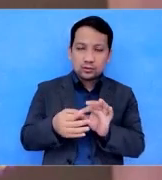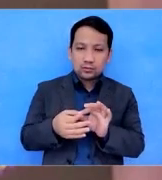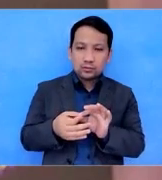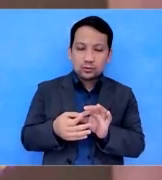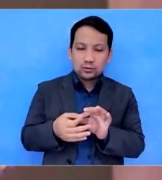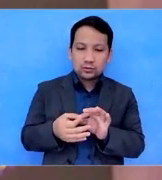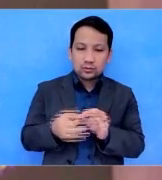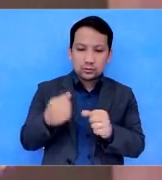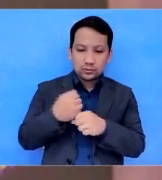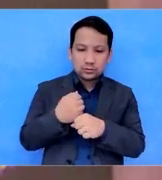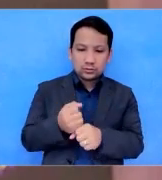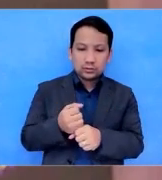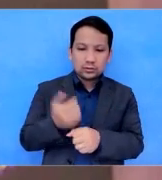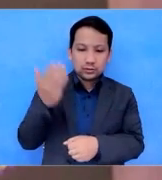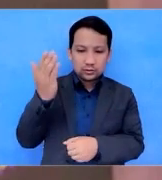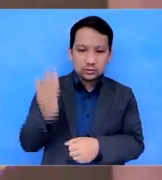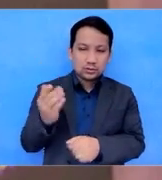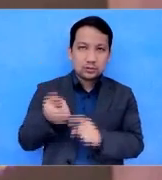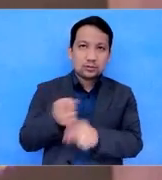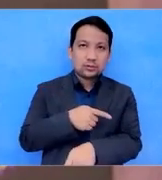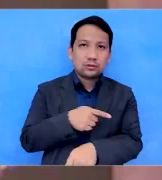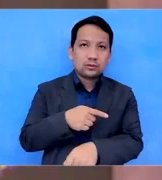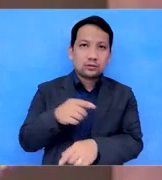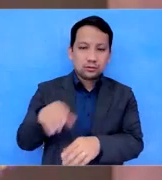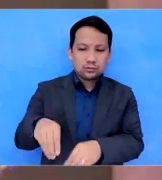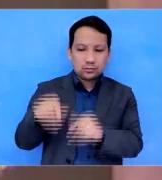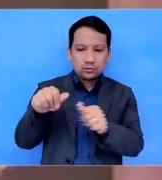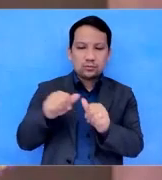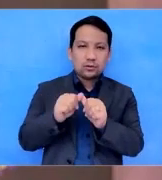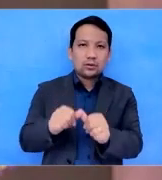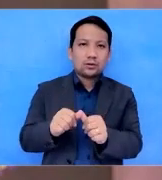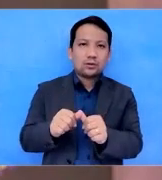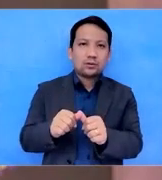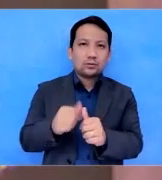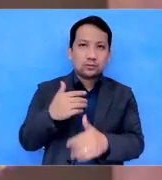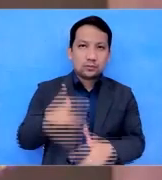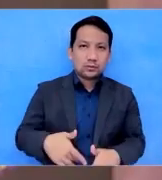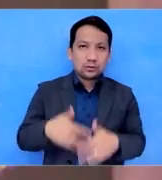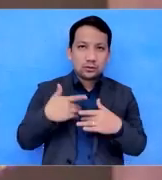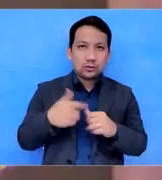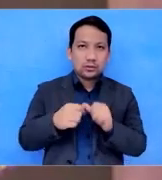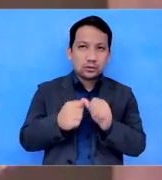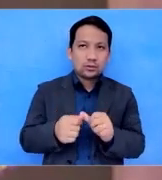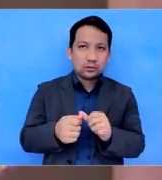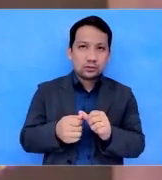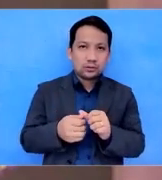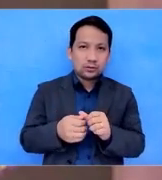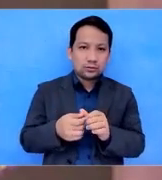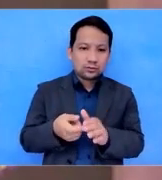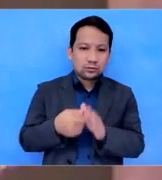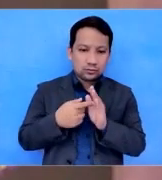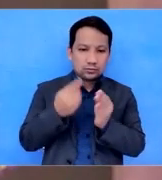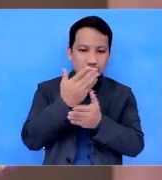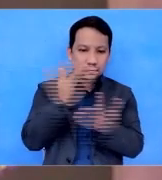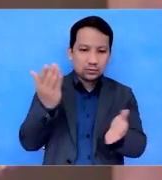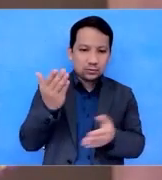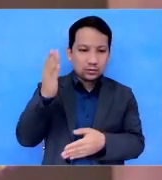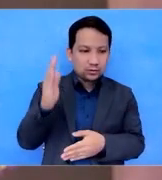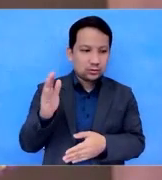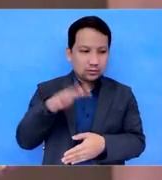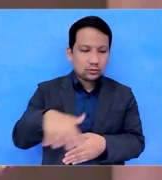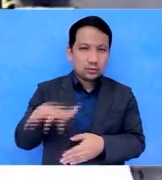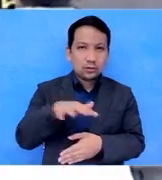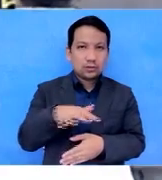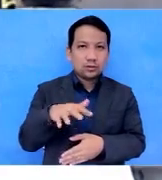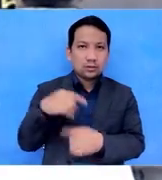nilikha ng Diyos mula sa alabok. At ang buhay natin dahil hilam lamang sa Diyos ay may